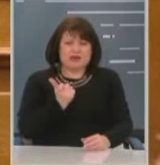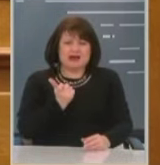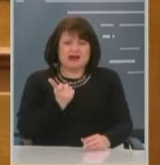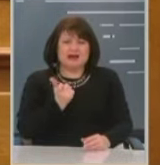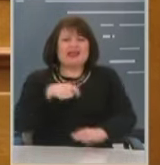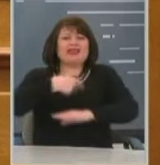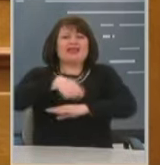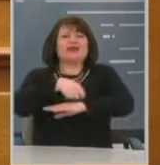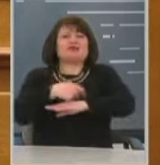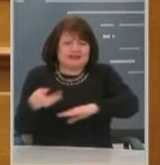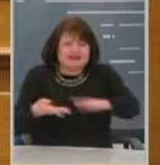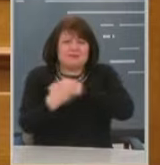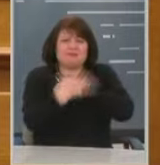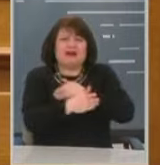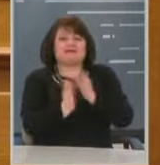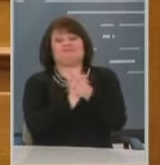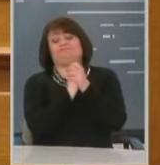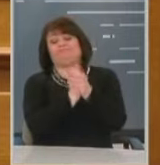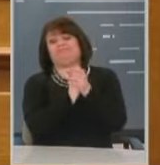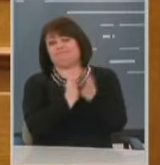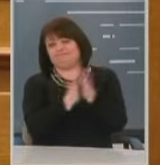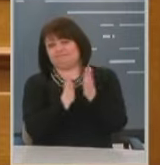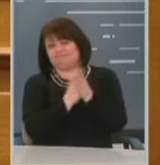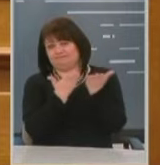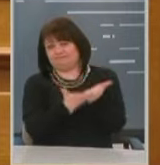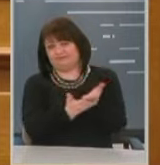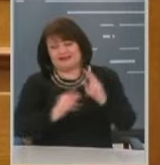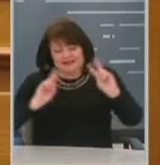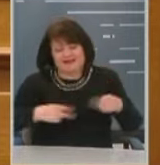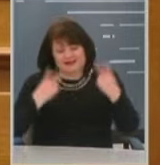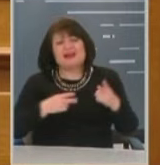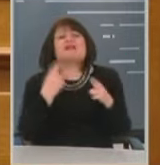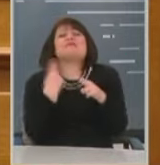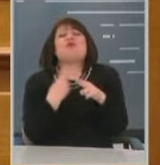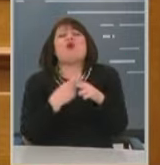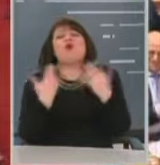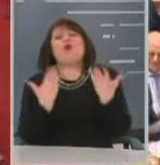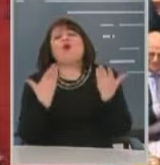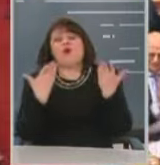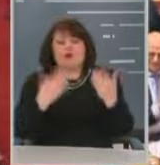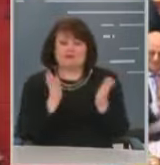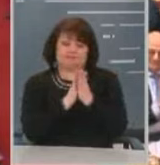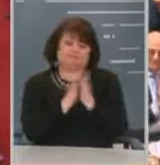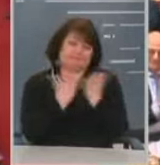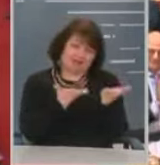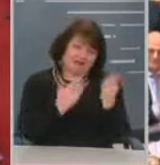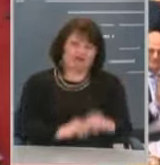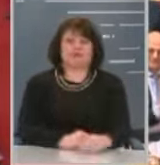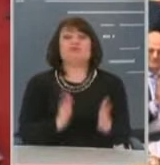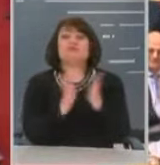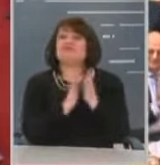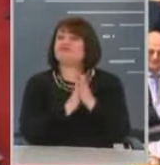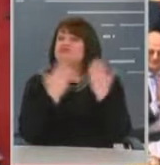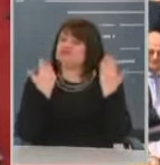ήδη εκκρεμούν στη δικαιοσύνη. Συγχαρητήρια συνάδελφοι, αποκαλύψατε κάτι συγκλονιστικό. Μπράβο.